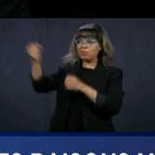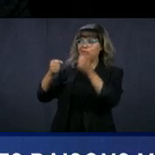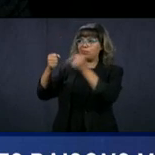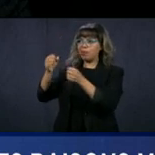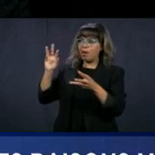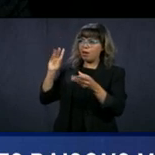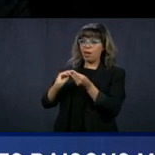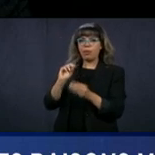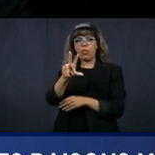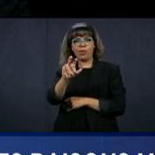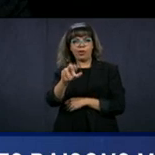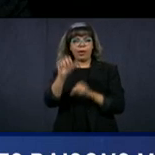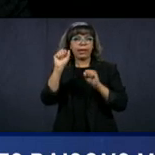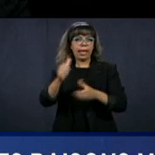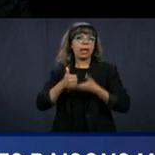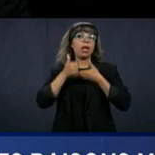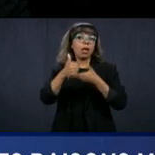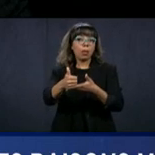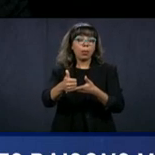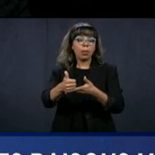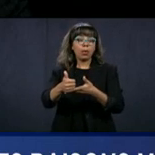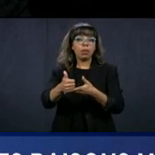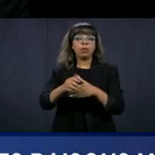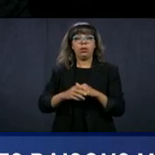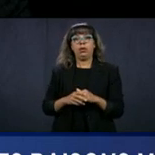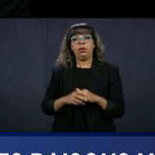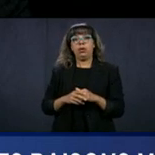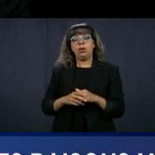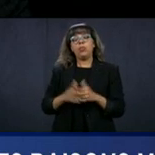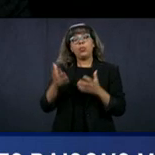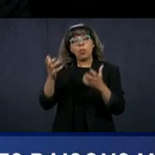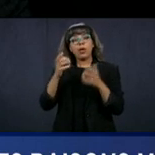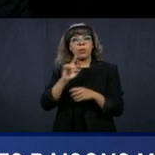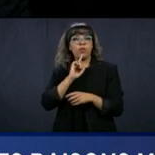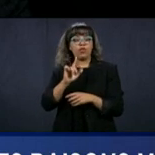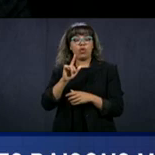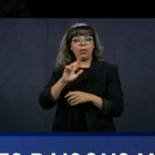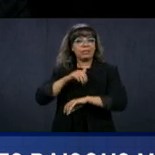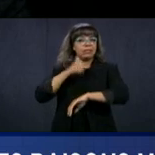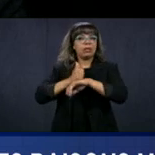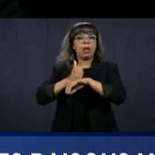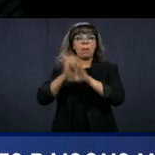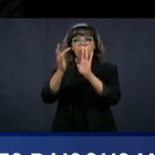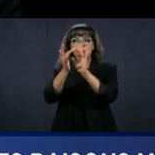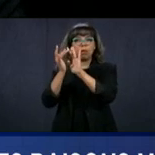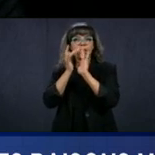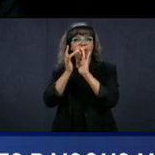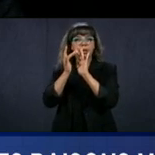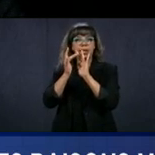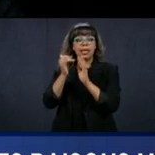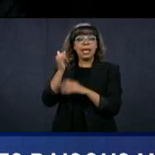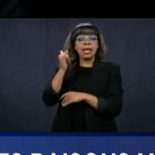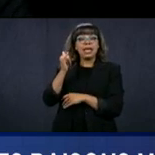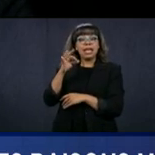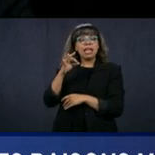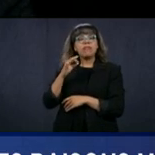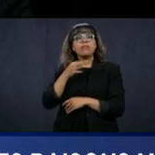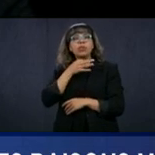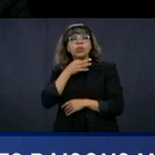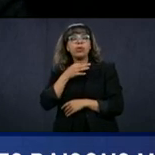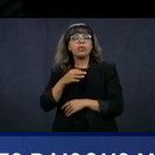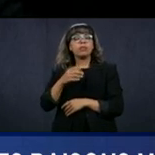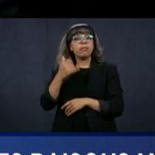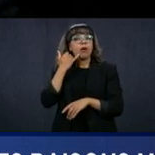mesure de trouver 300 personnes pour nous aider. Voilà notre plan. On veut rejoindre tout le monde et on veut dire aux gens